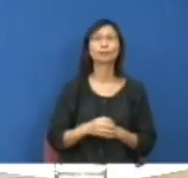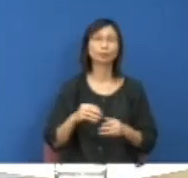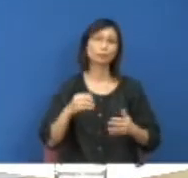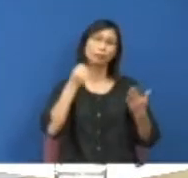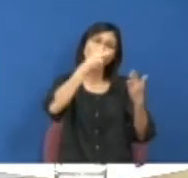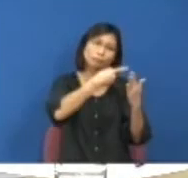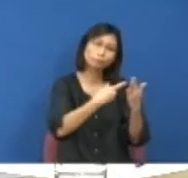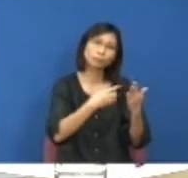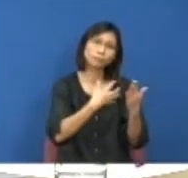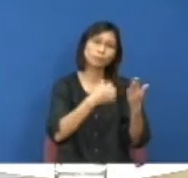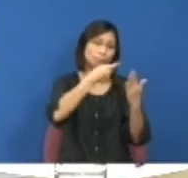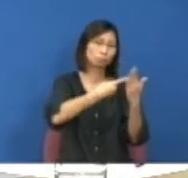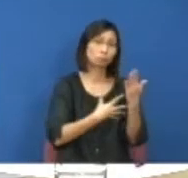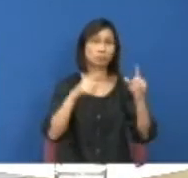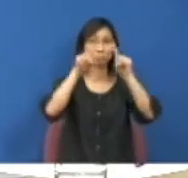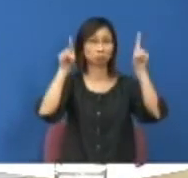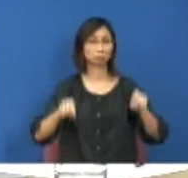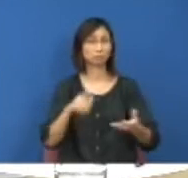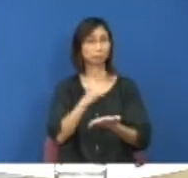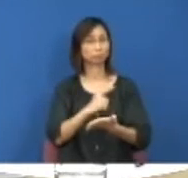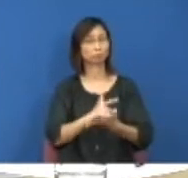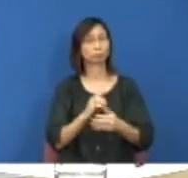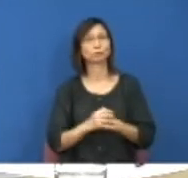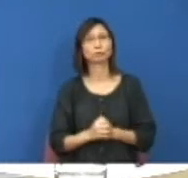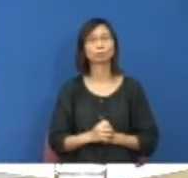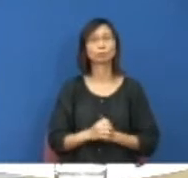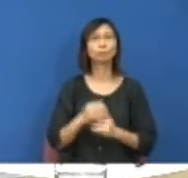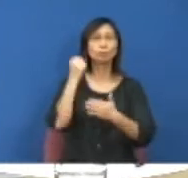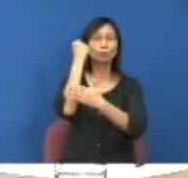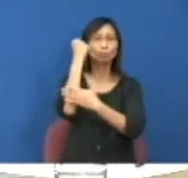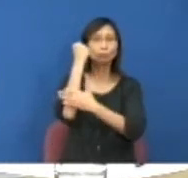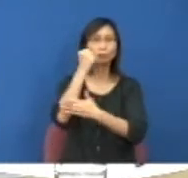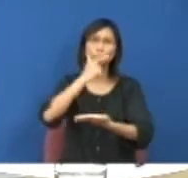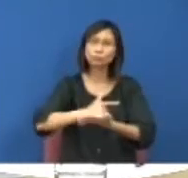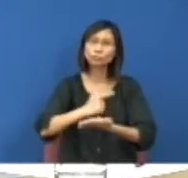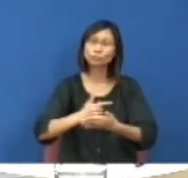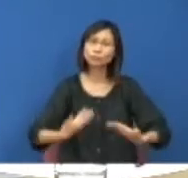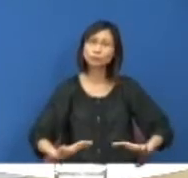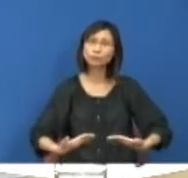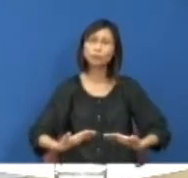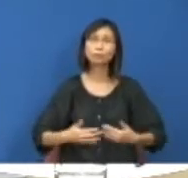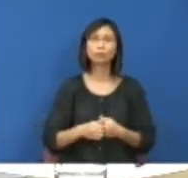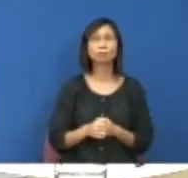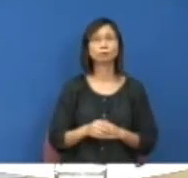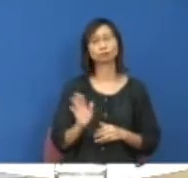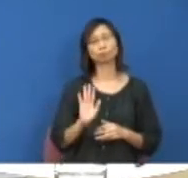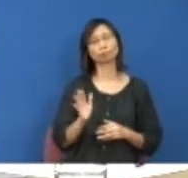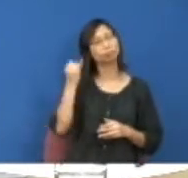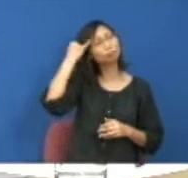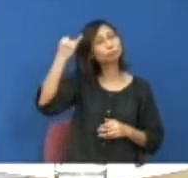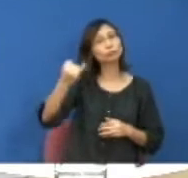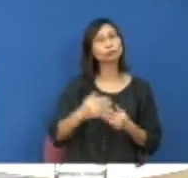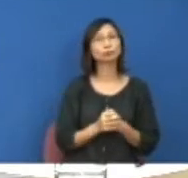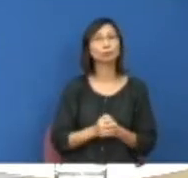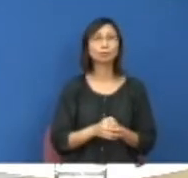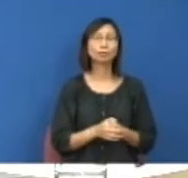一個暴力抗爭的形勢呢？我就看不到了，即是暴力抗爭，我意思不是說突然間騷亂，而是持續